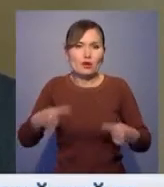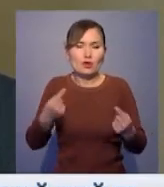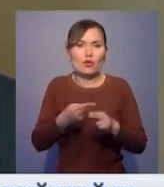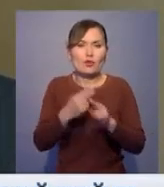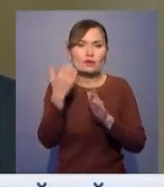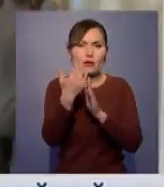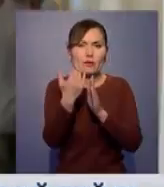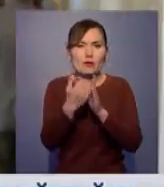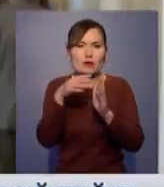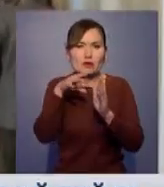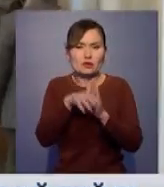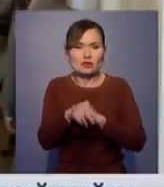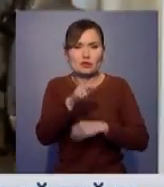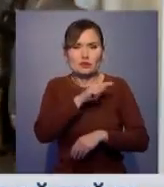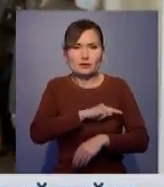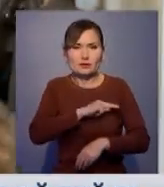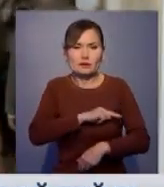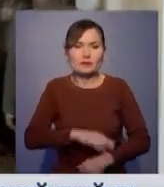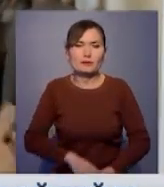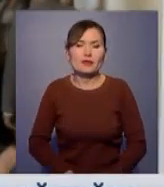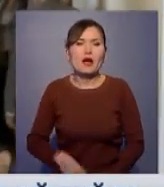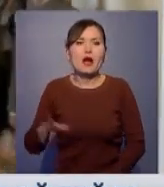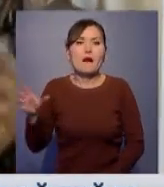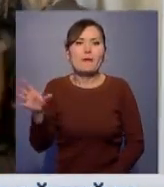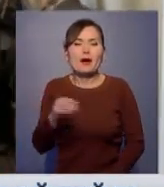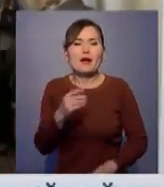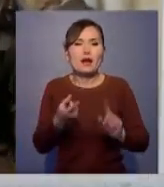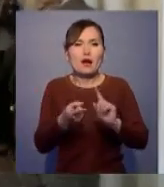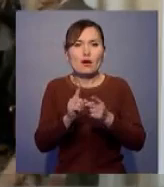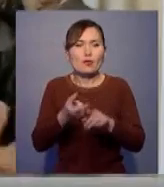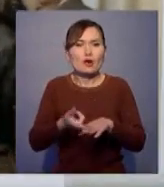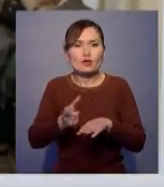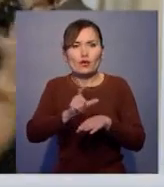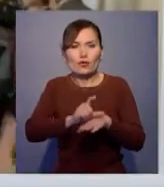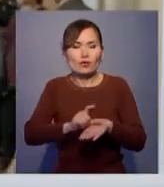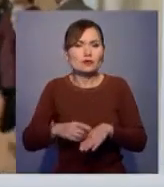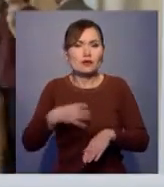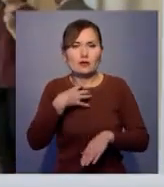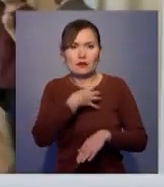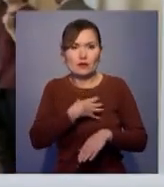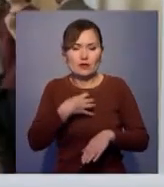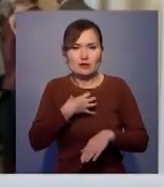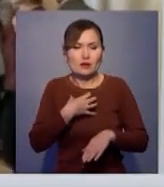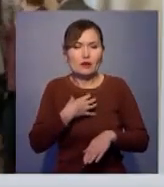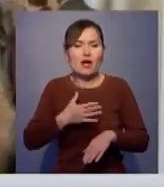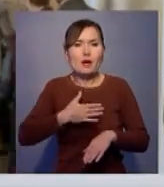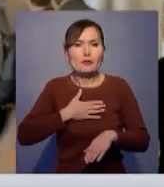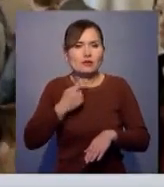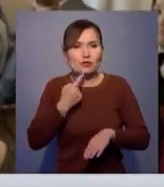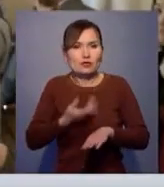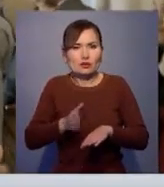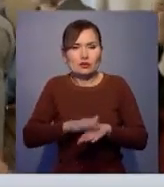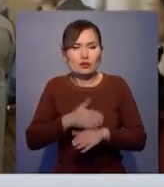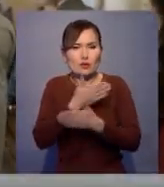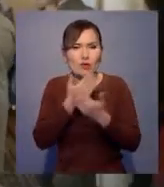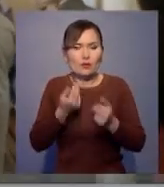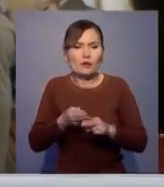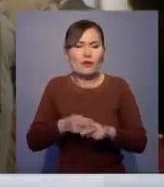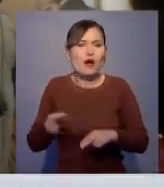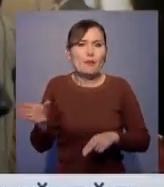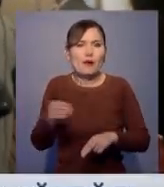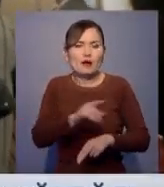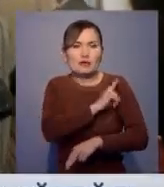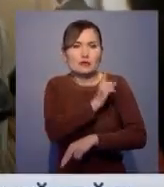программаға жұмыс істеп жатырмыз. Барлық аудармалар біз үшін аса бір қиындық тудыра қойған жоқ. Мұхтар өз болсын, Сәкен Жүнісов болсын, олар